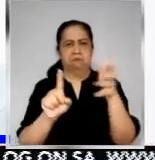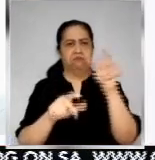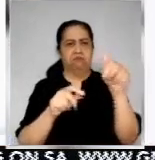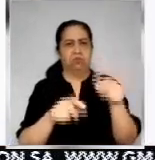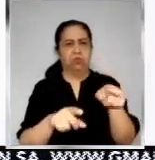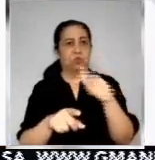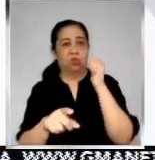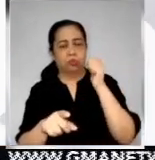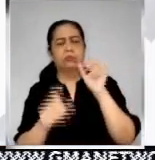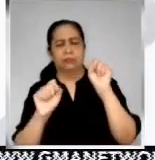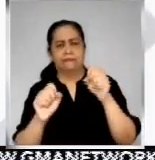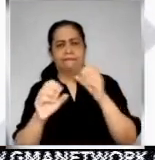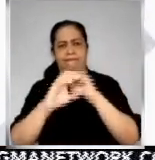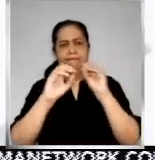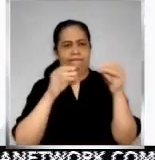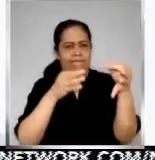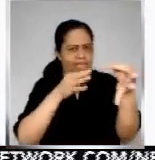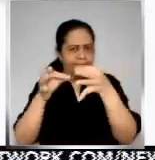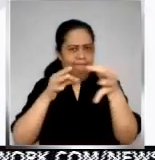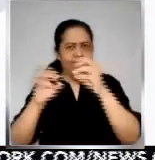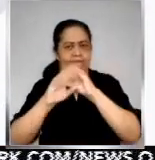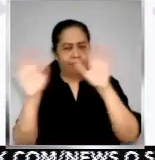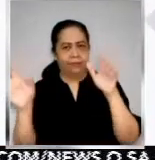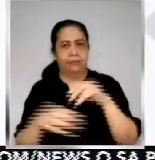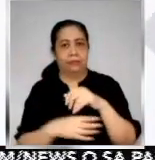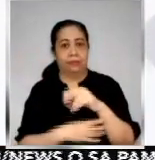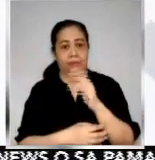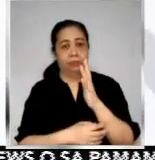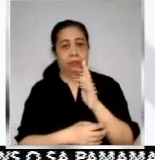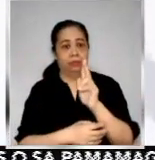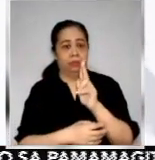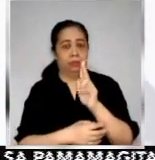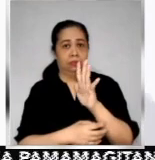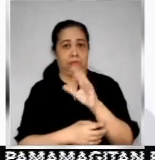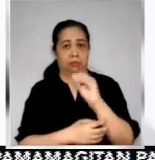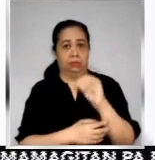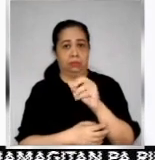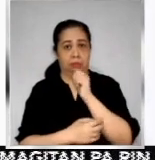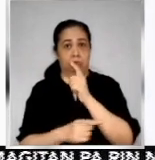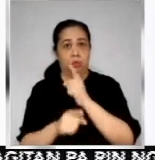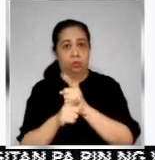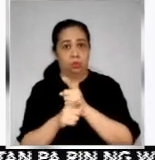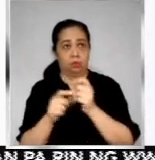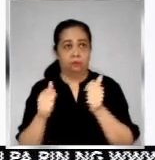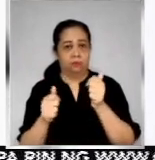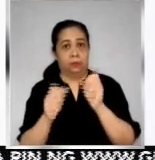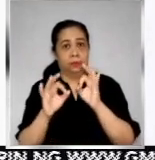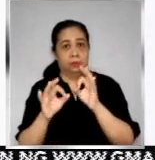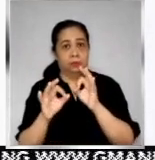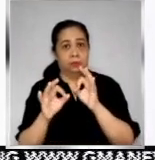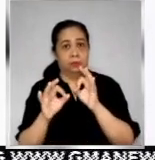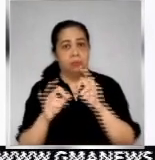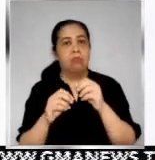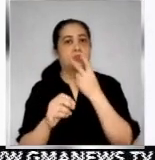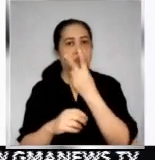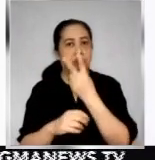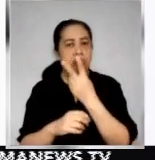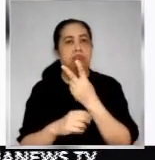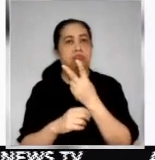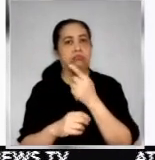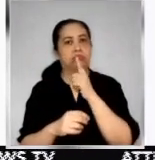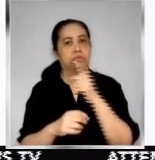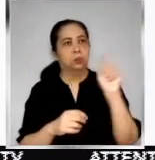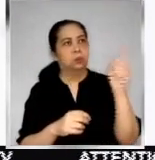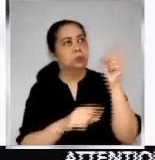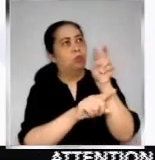undecided. 35% undecided. So malaking porsyento pa rin iyan na kapag nakita nila na may naunang magpabakuna